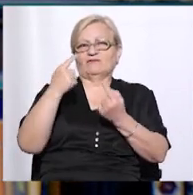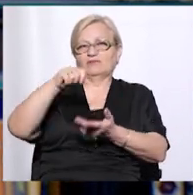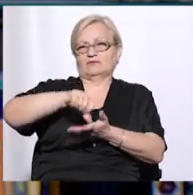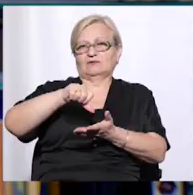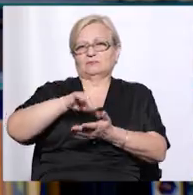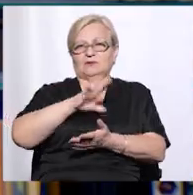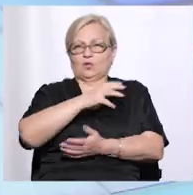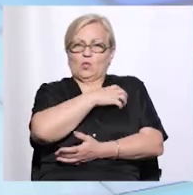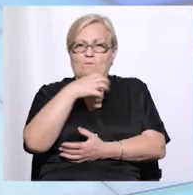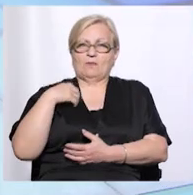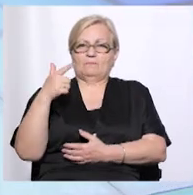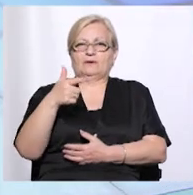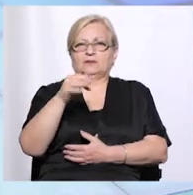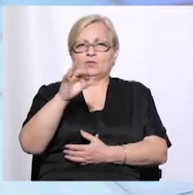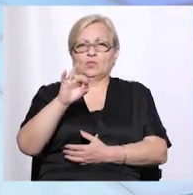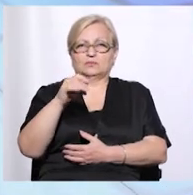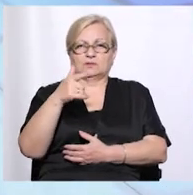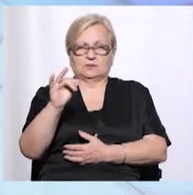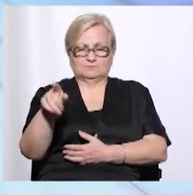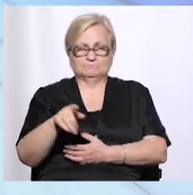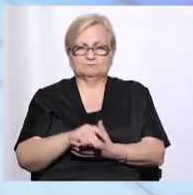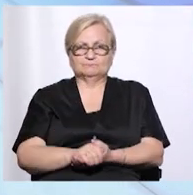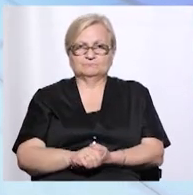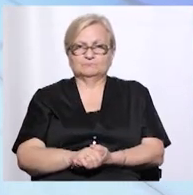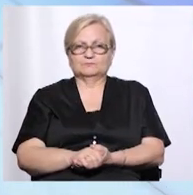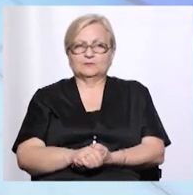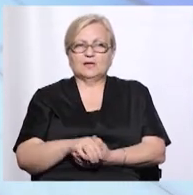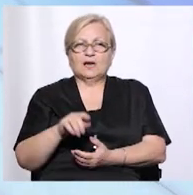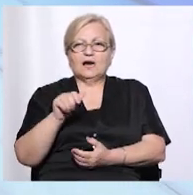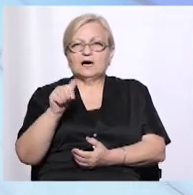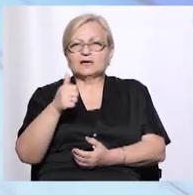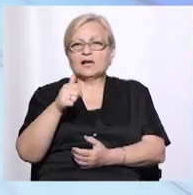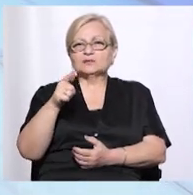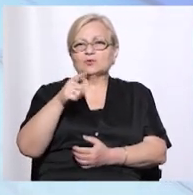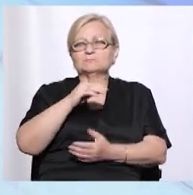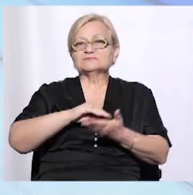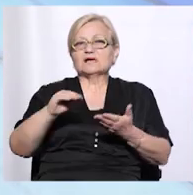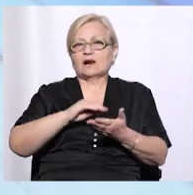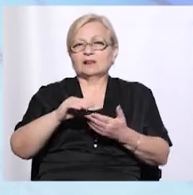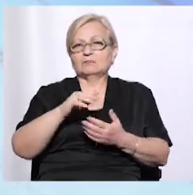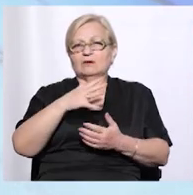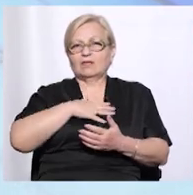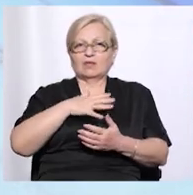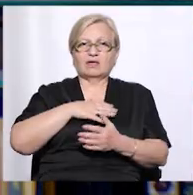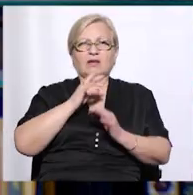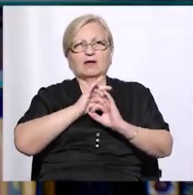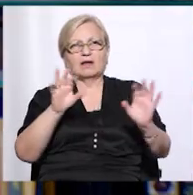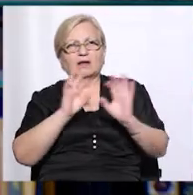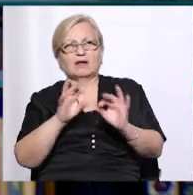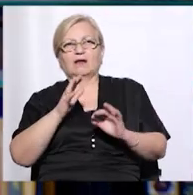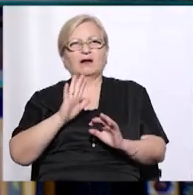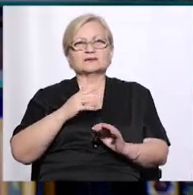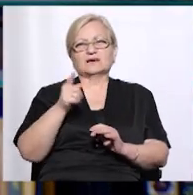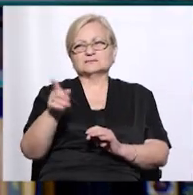მიიღო. მაინც რატომ იყო თავის მართლება ბოლო სიტყვაში საჭირო? ერთი